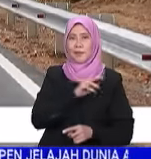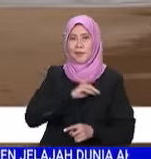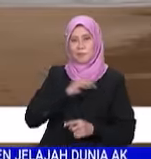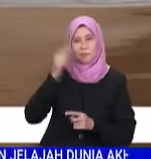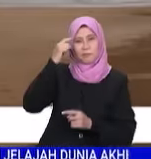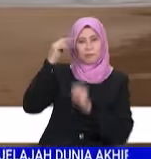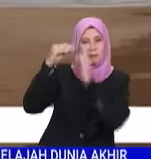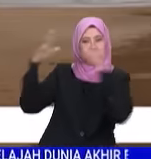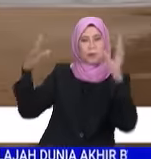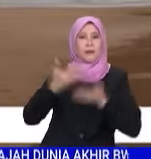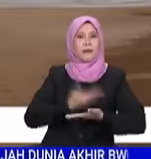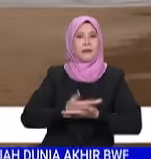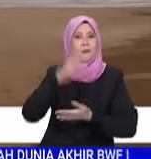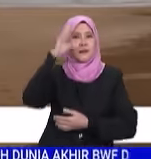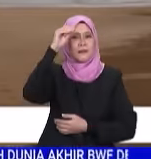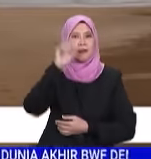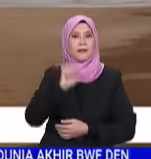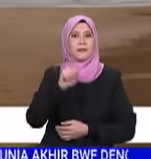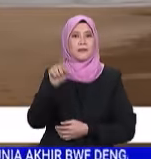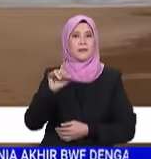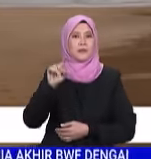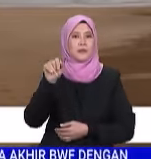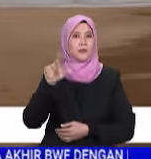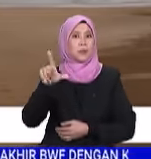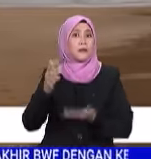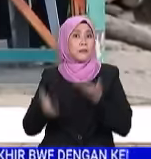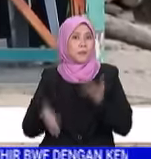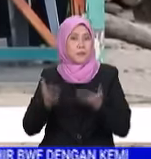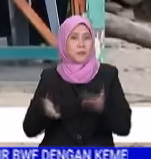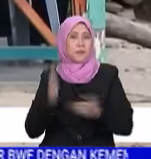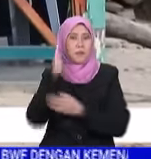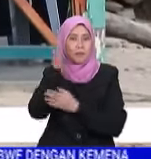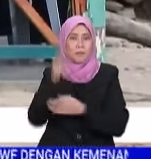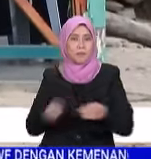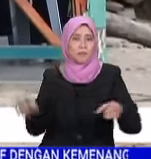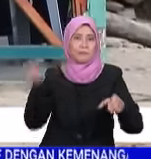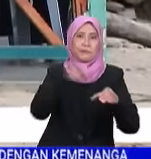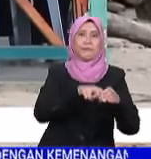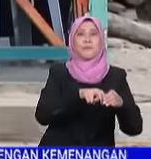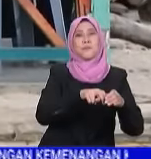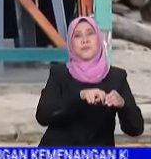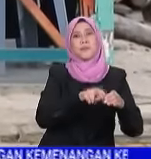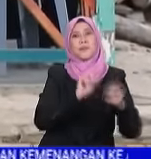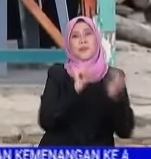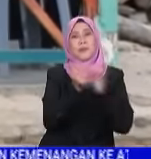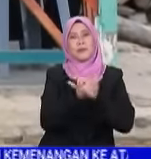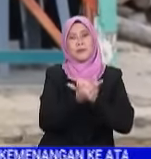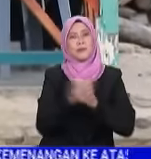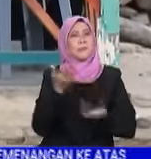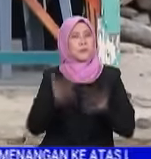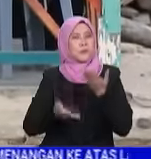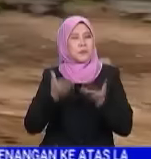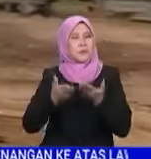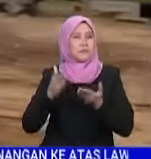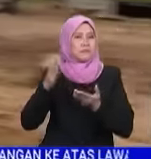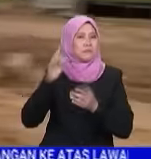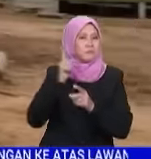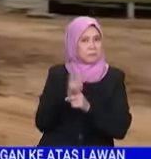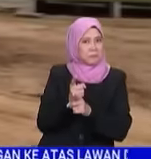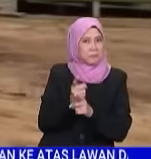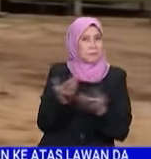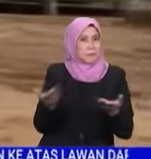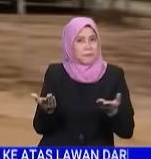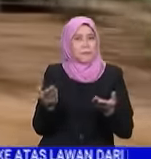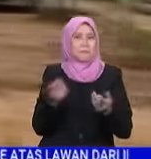bayangan anak lelakinya Azizul Adnan mungkin akan menjadi pengganti bayangan mungkin menjadi benar